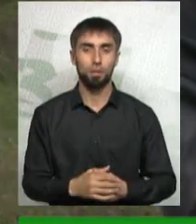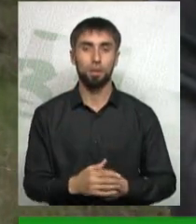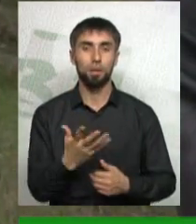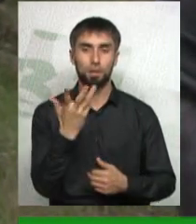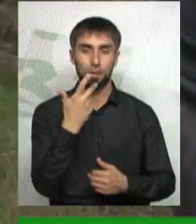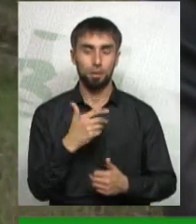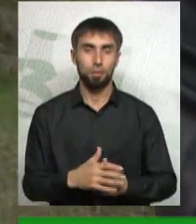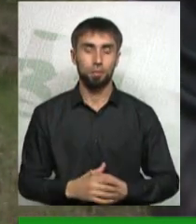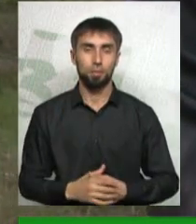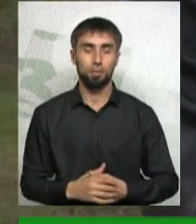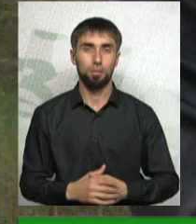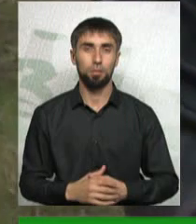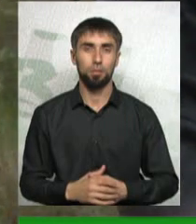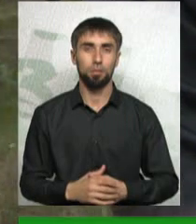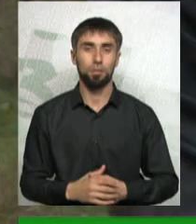цвета,